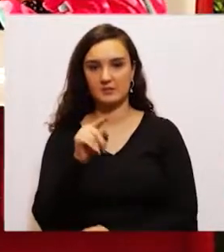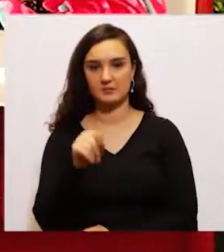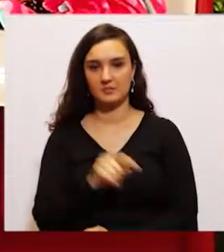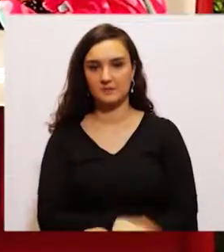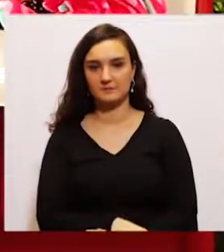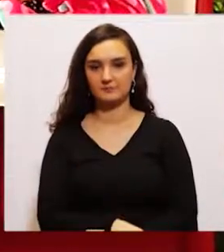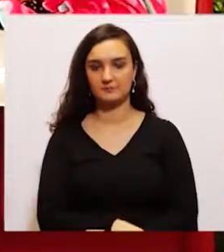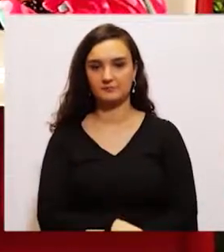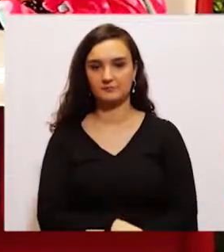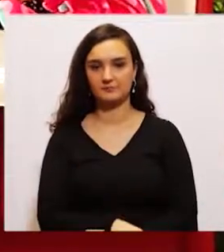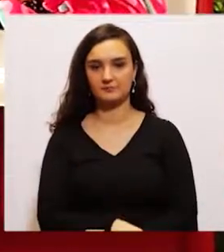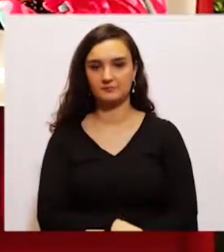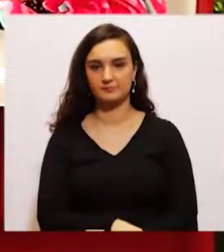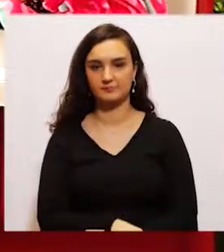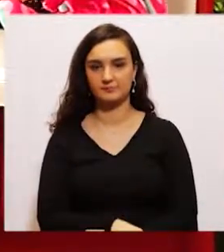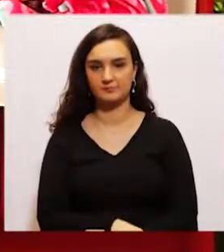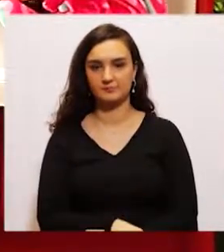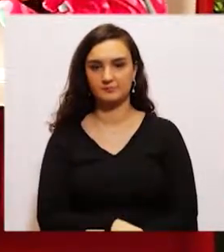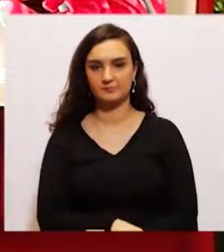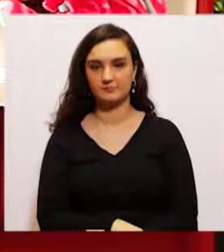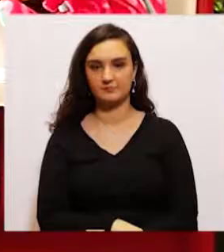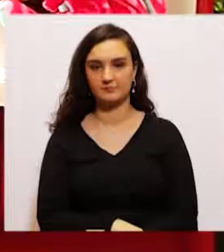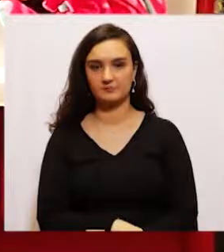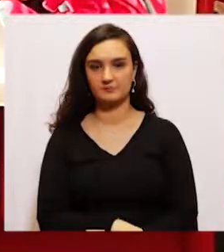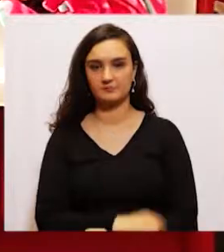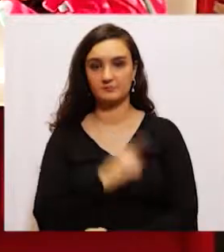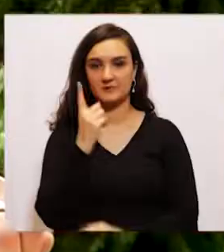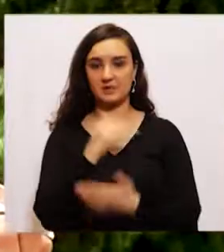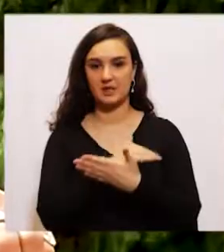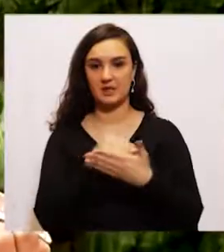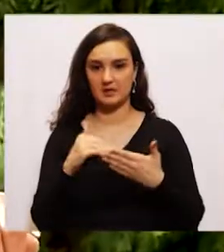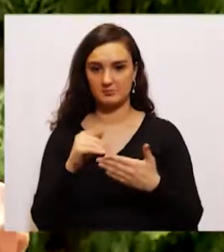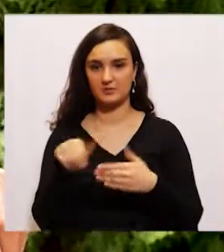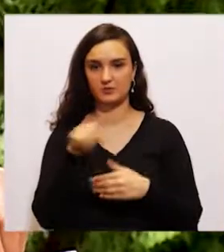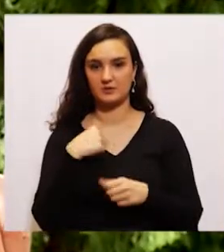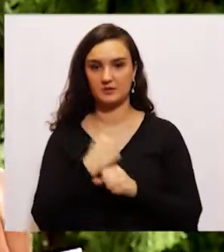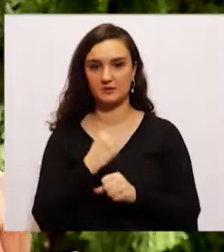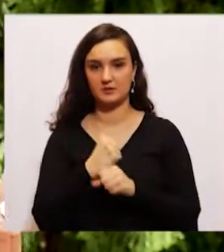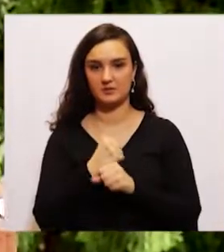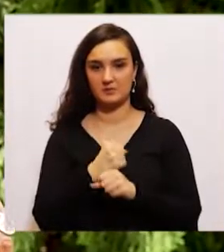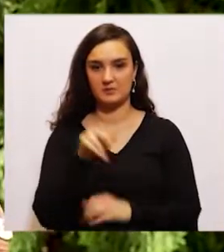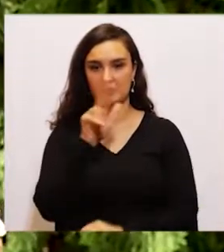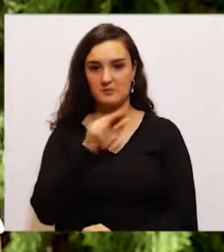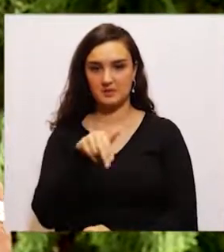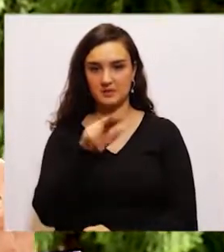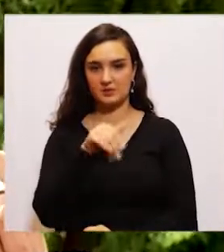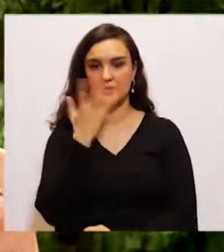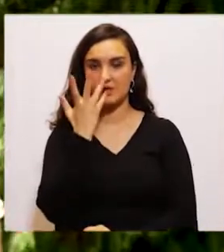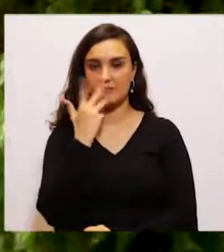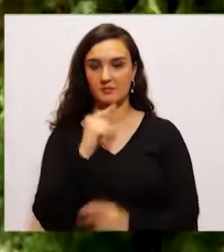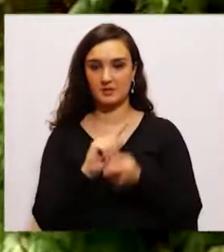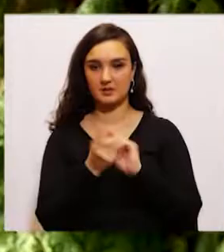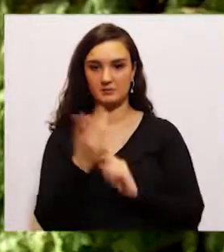შენი ნახატი. ეს არის რაღაც ბოდიში. ეს არის პირველი ეტაპი, რომელიც ჩვენ გავაკეთეთ პასტელს. ეხლა ამას